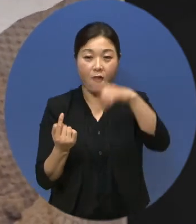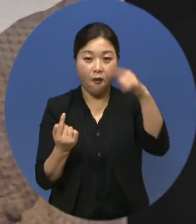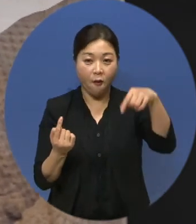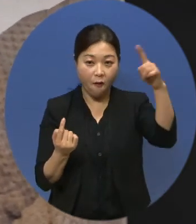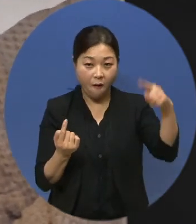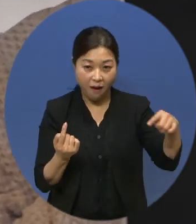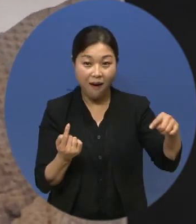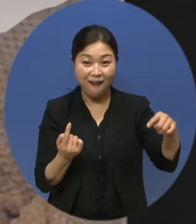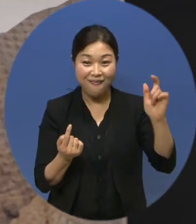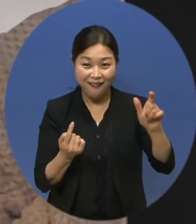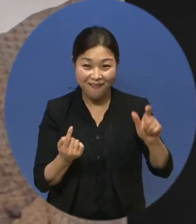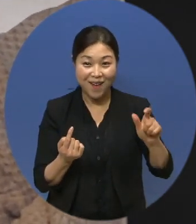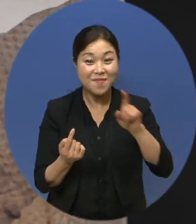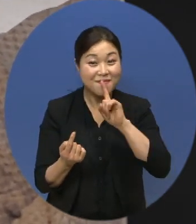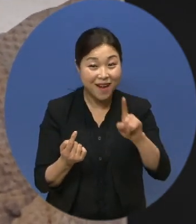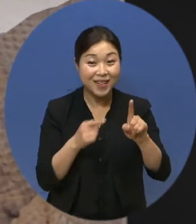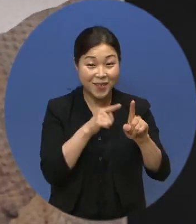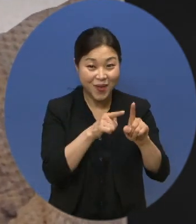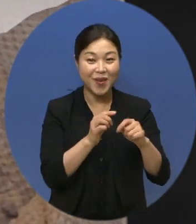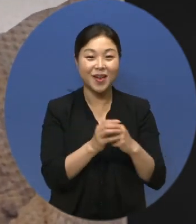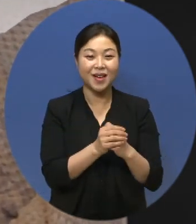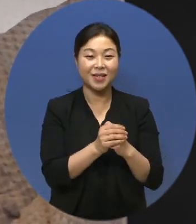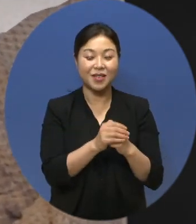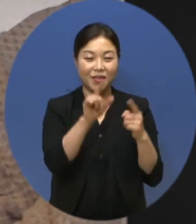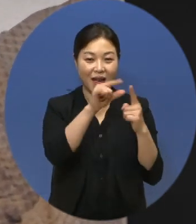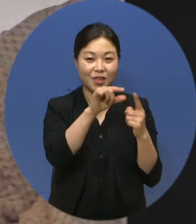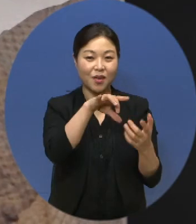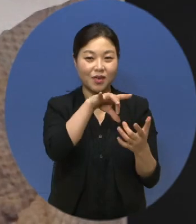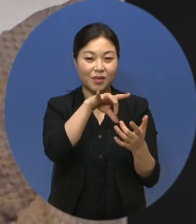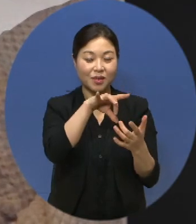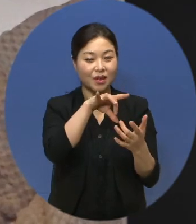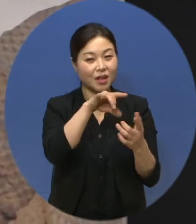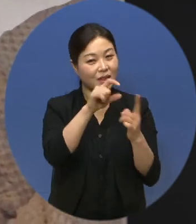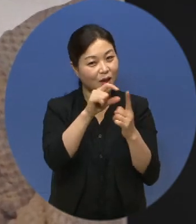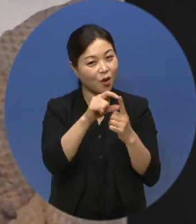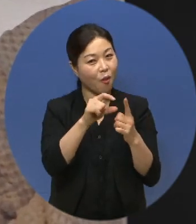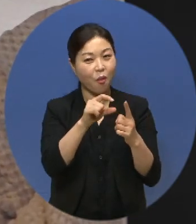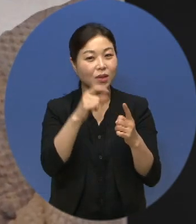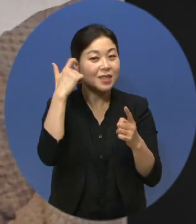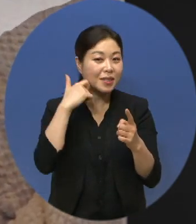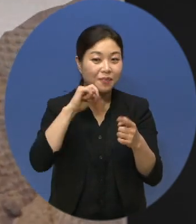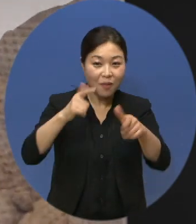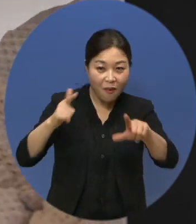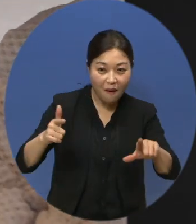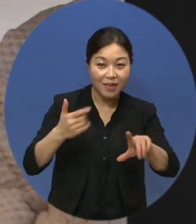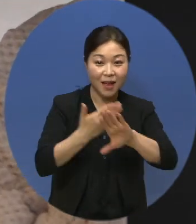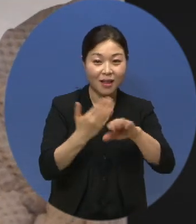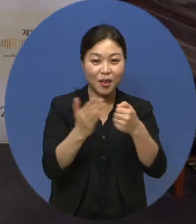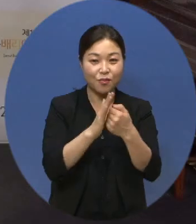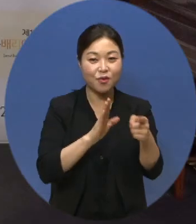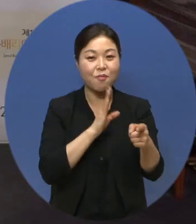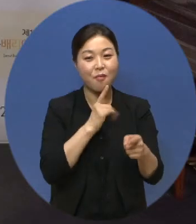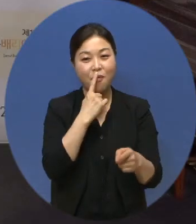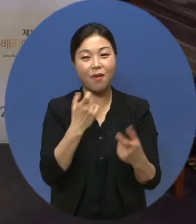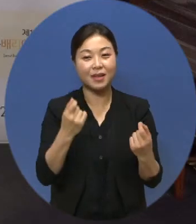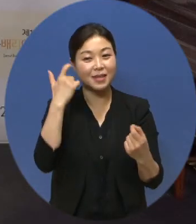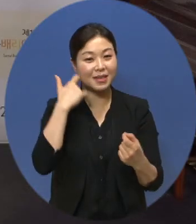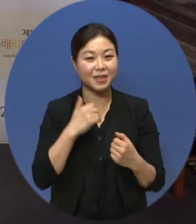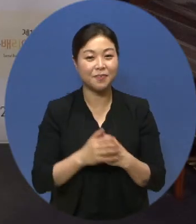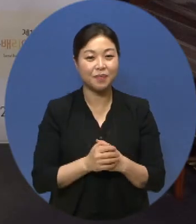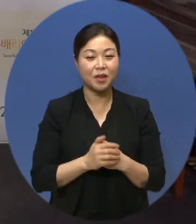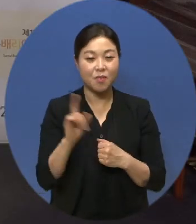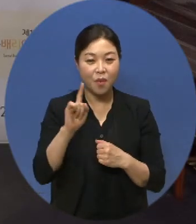강하고 그렇죠. 네, 단어도 좀 선택하는 게 다르고 하니까 그게 조금 매력적인 것 같았어요. 왜 영국